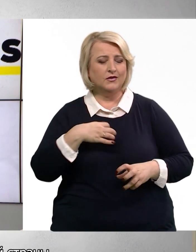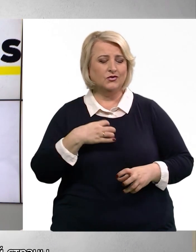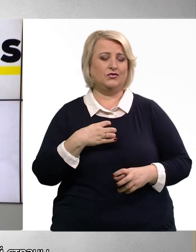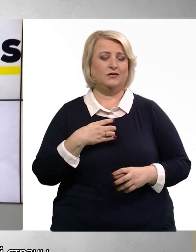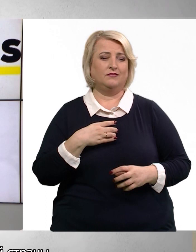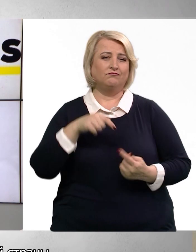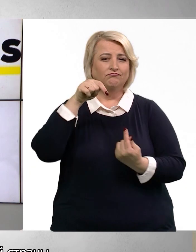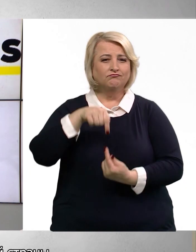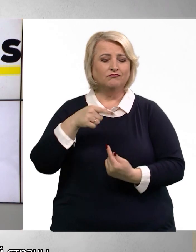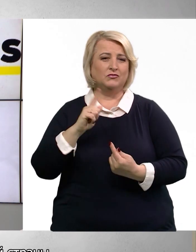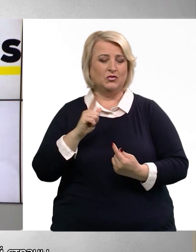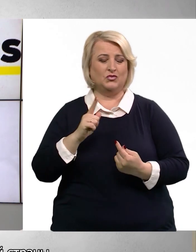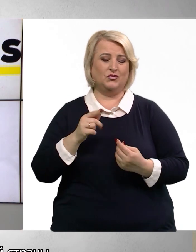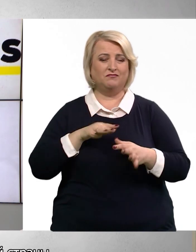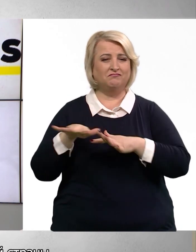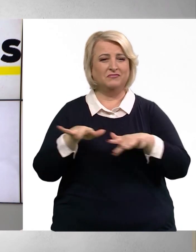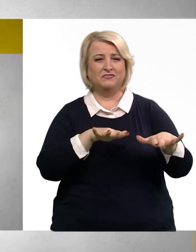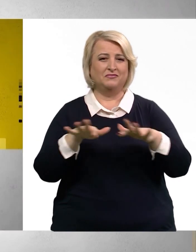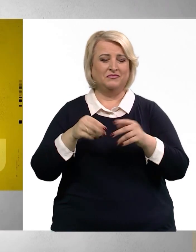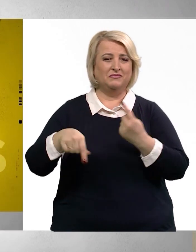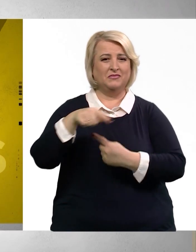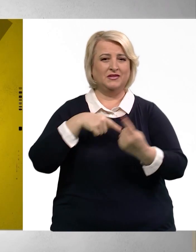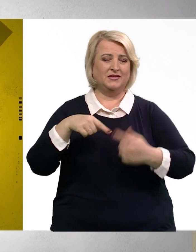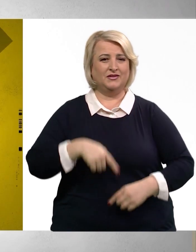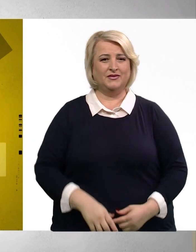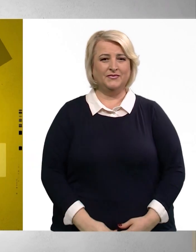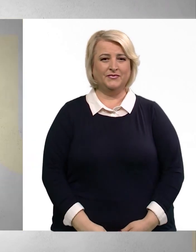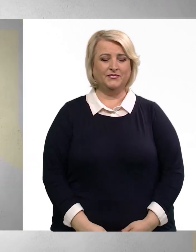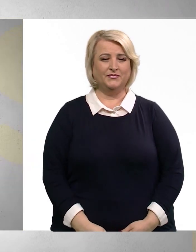referință pentru mediul de business din țara noastră.